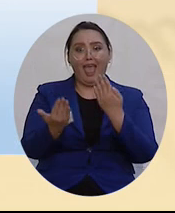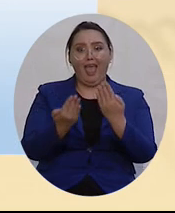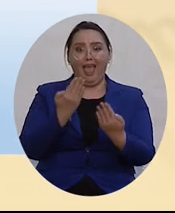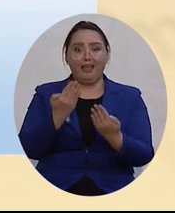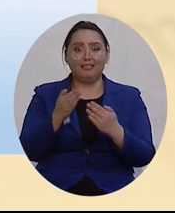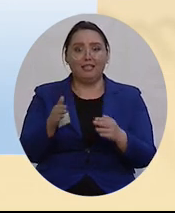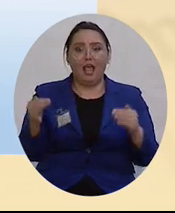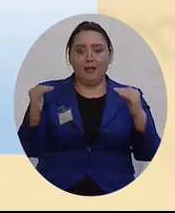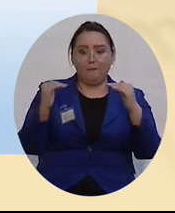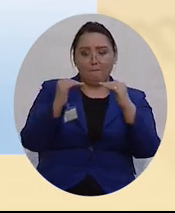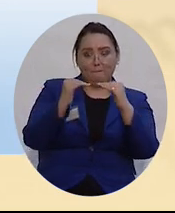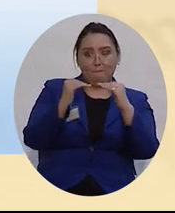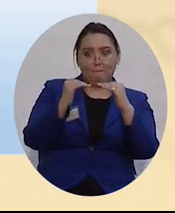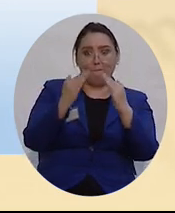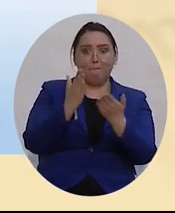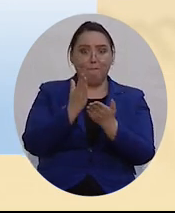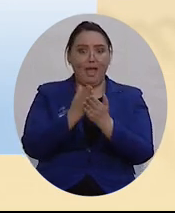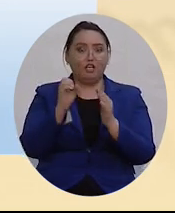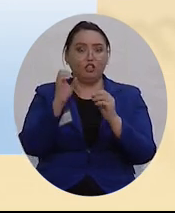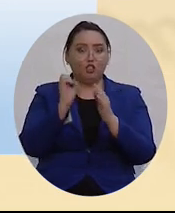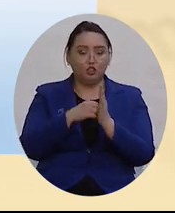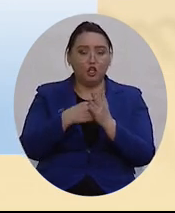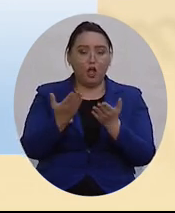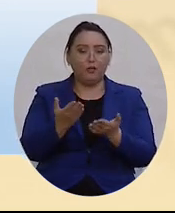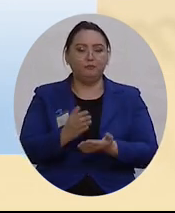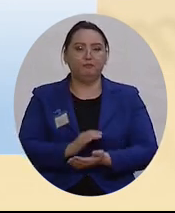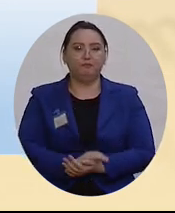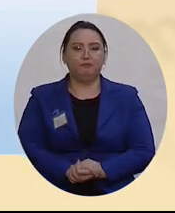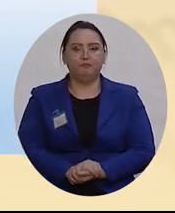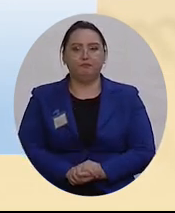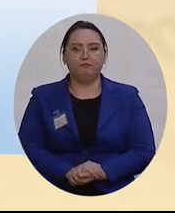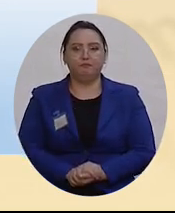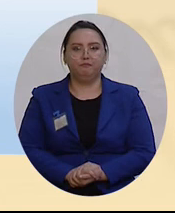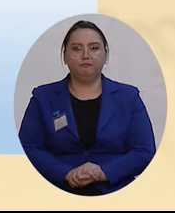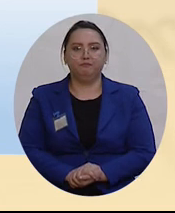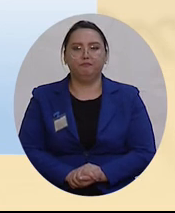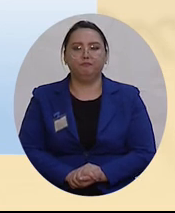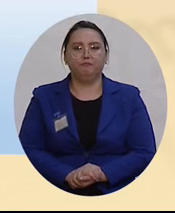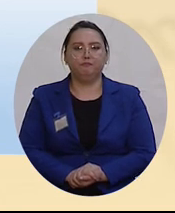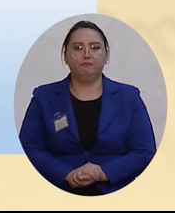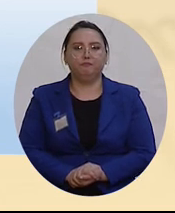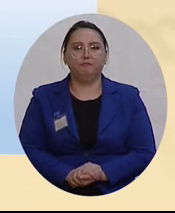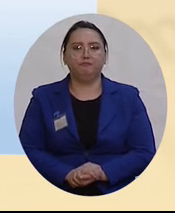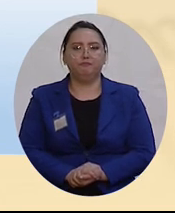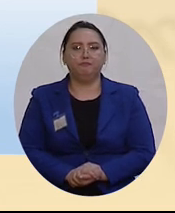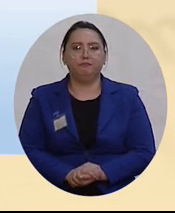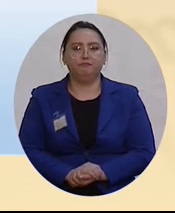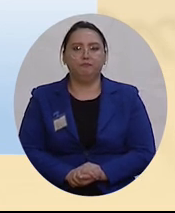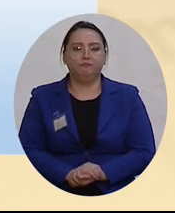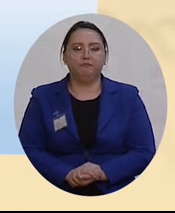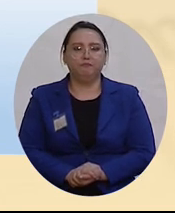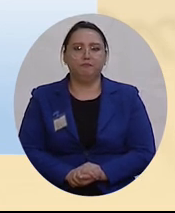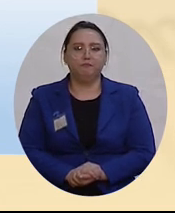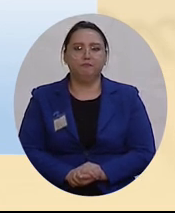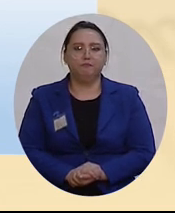зарчим гэдэг бол хичээнгүй үйлчлэгийн гол зүйл юм аа гэдгийг хичээл зааж байгаа багш нар нь энэ үйлийг сайн хийж хүүхдүүд та бүхэн бас гоё бичиж байгаа хаа